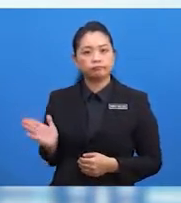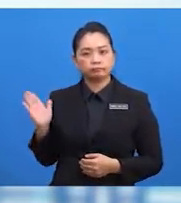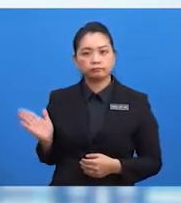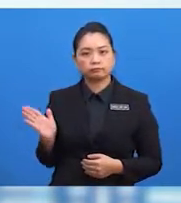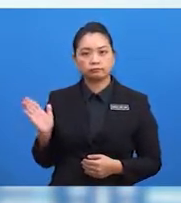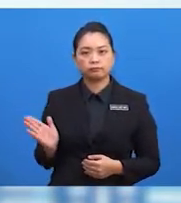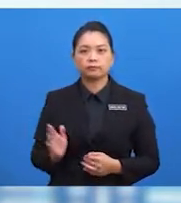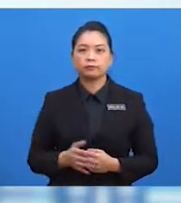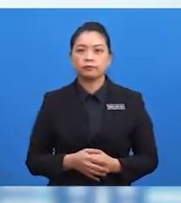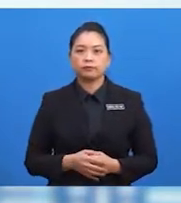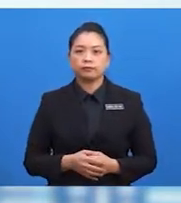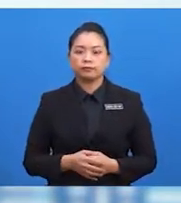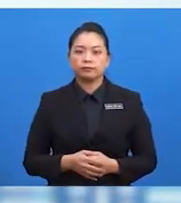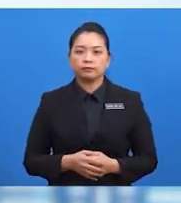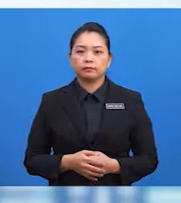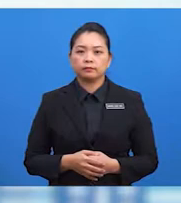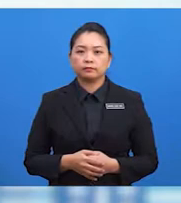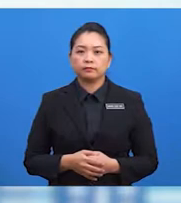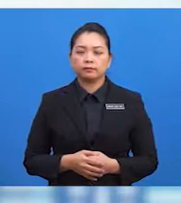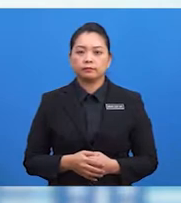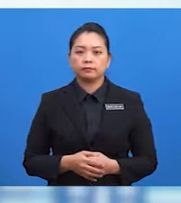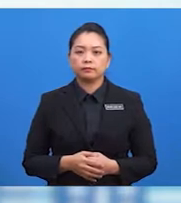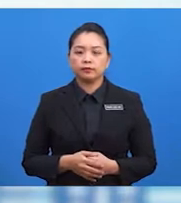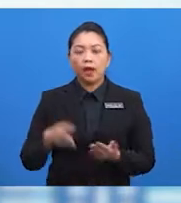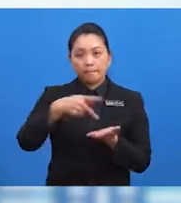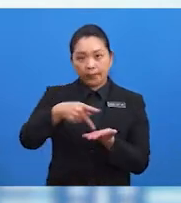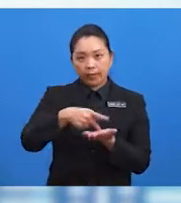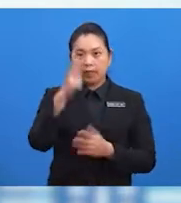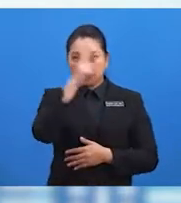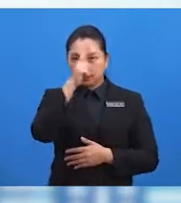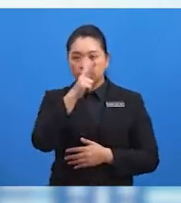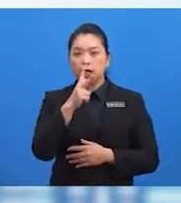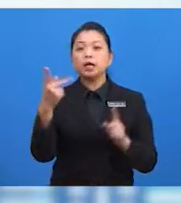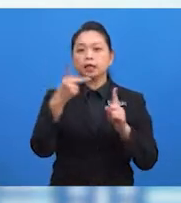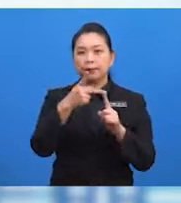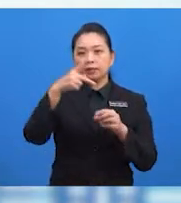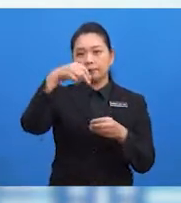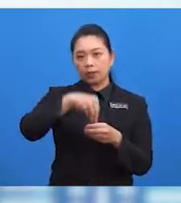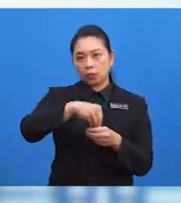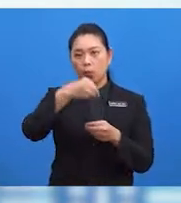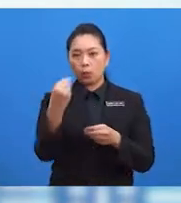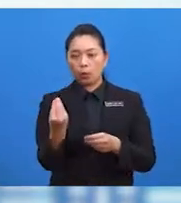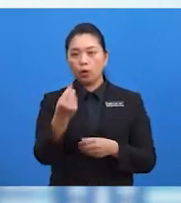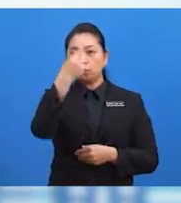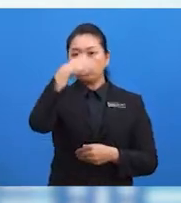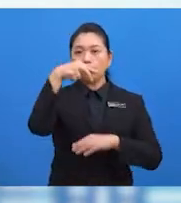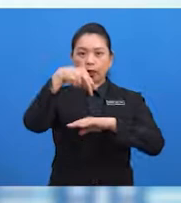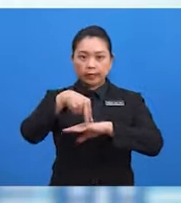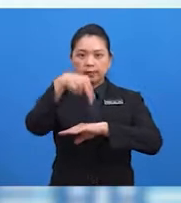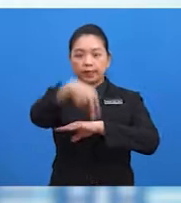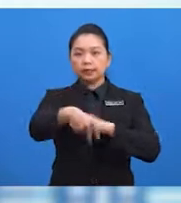Seterusnya, pemberian subsidi merupakan bayaran kerajaan kepada pengeluar yang bertujuan